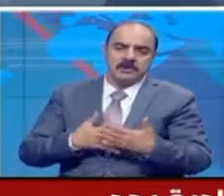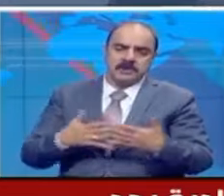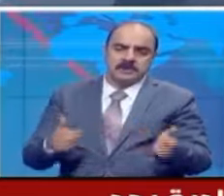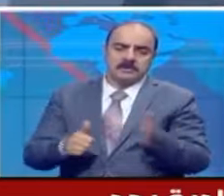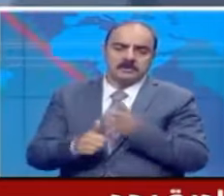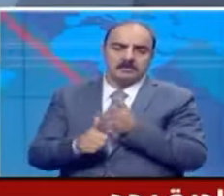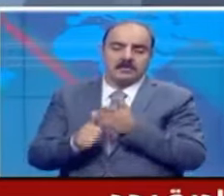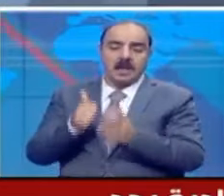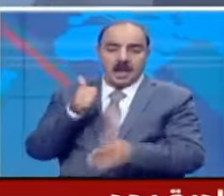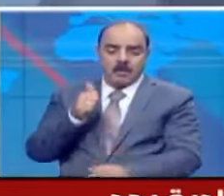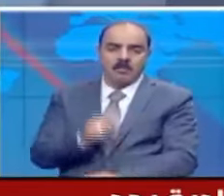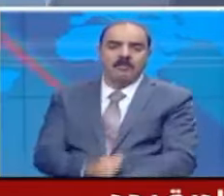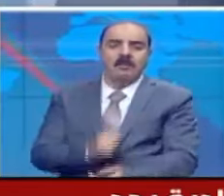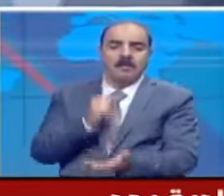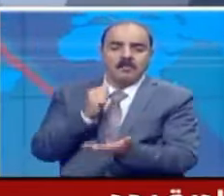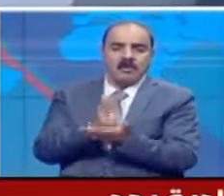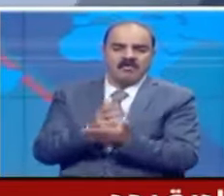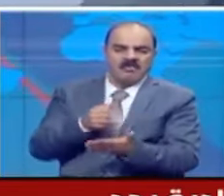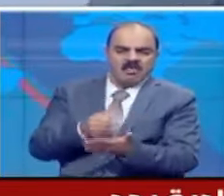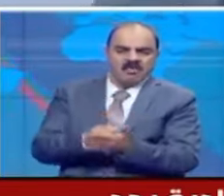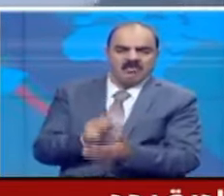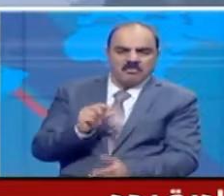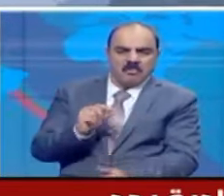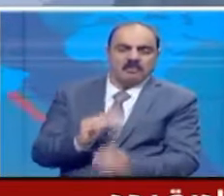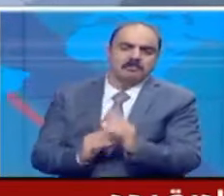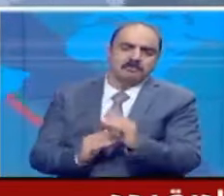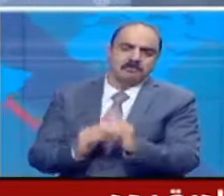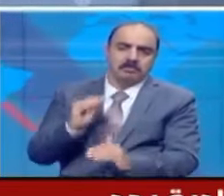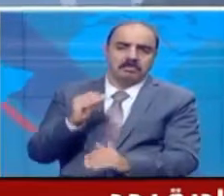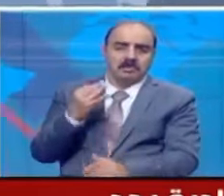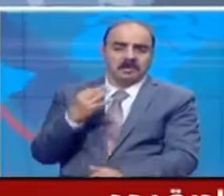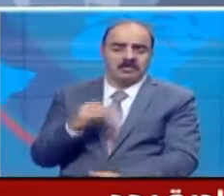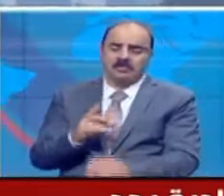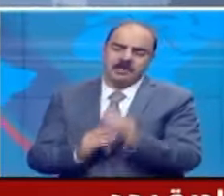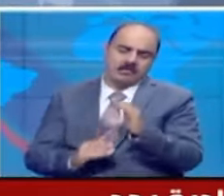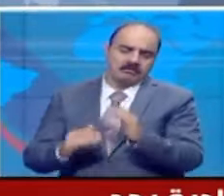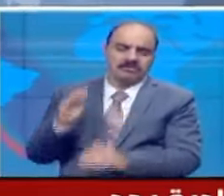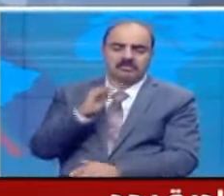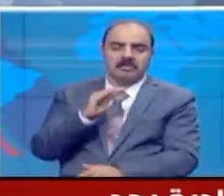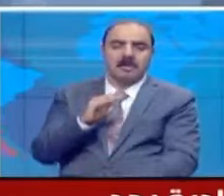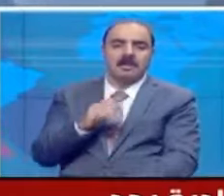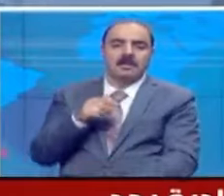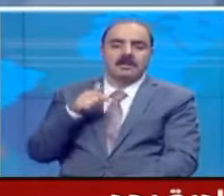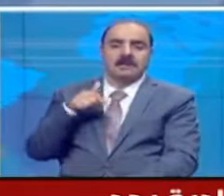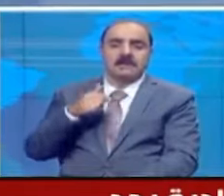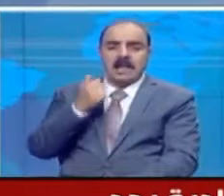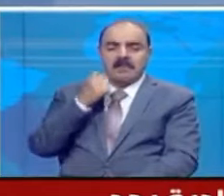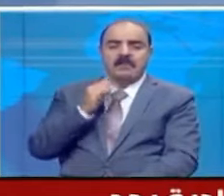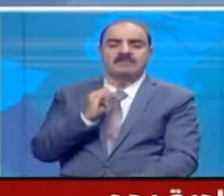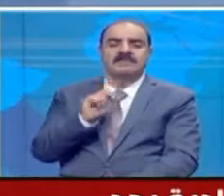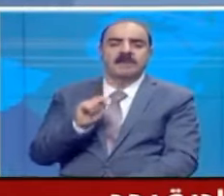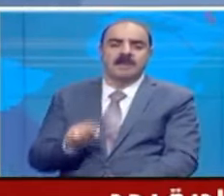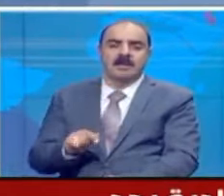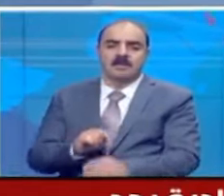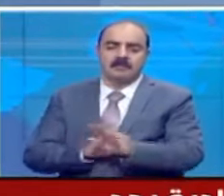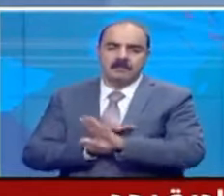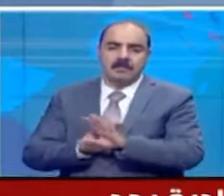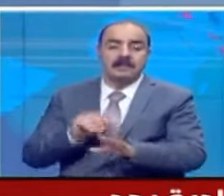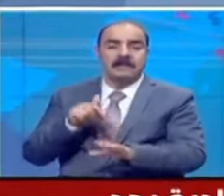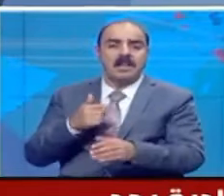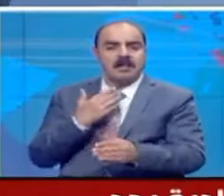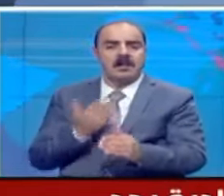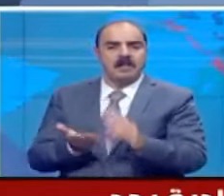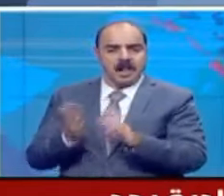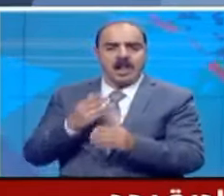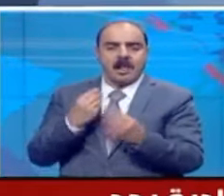حزمة من الإجراءات الاجتماعية التي تتضمن رفع الحد الأدنى للأجور بنسبة 50% ليصل إلى